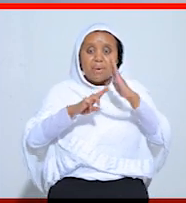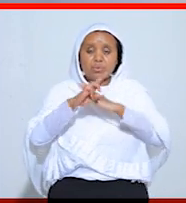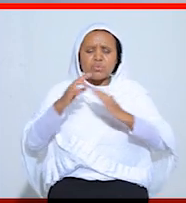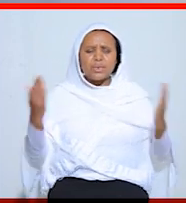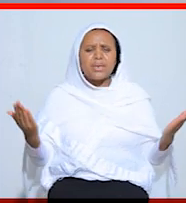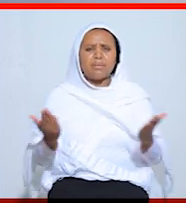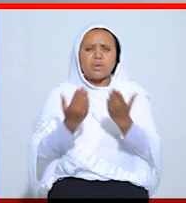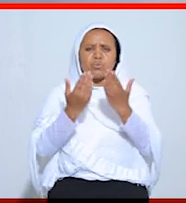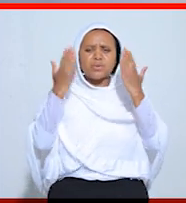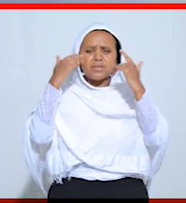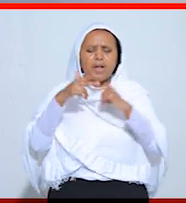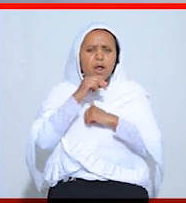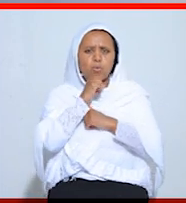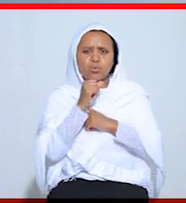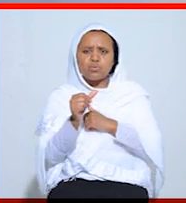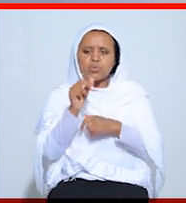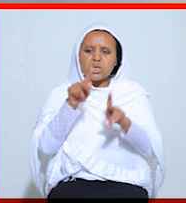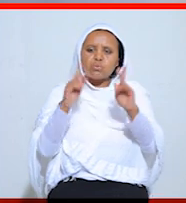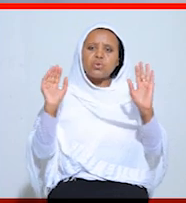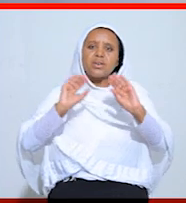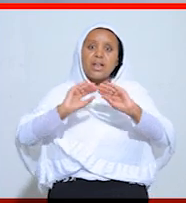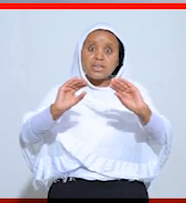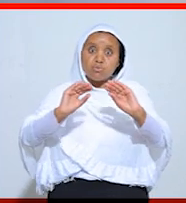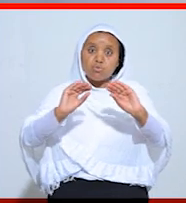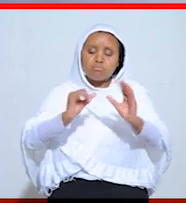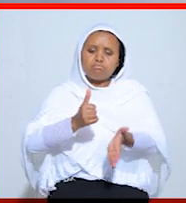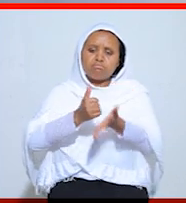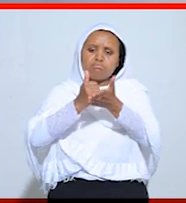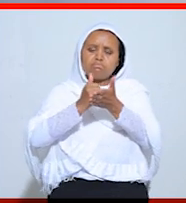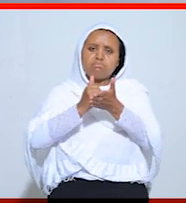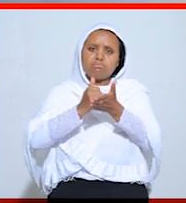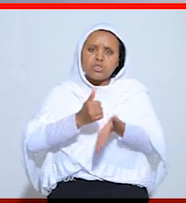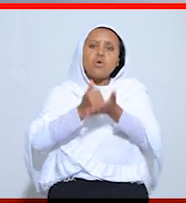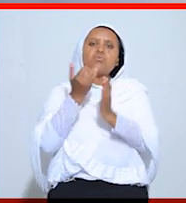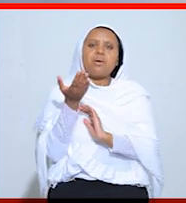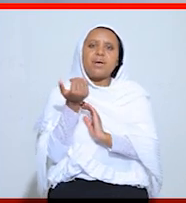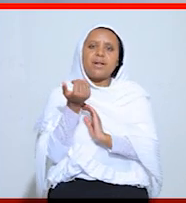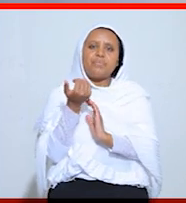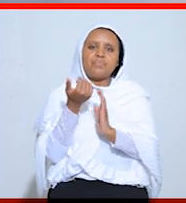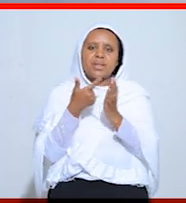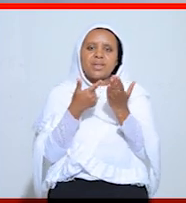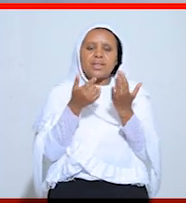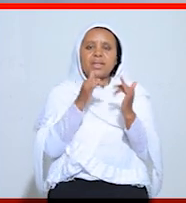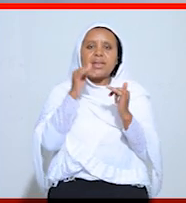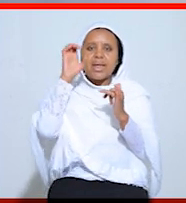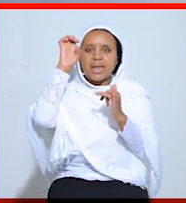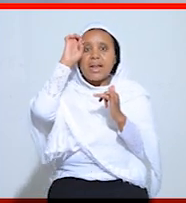ነቢያቱ እንዲበረቱ ተስፋ እንዳይቆርጡ ህዝቡን እንዲያስተምሩ ሲያግዙ ሲረዱ ነበር።